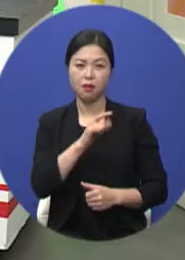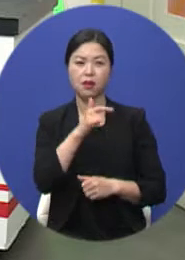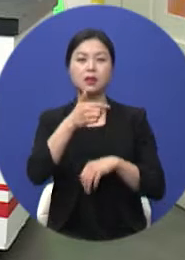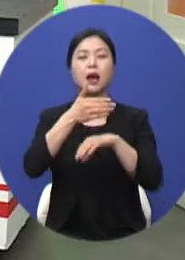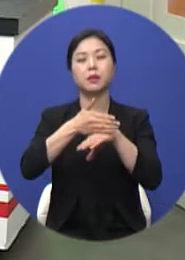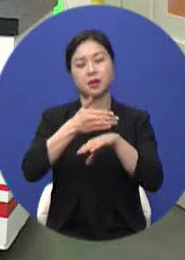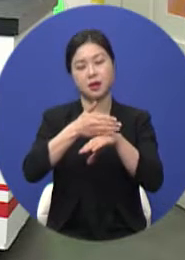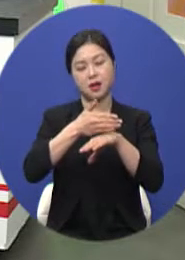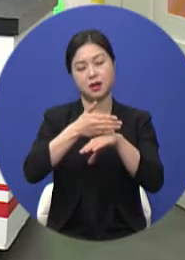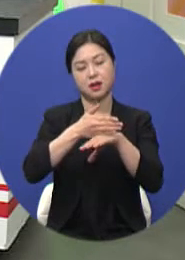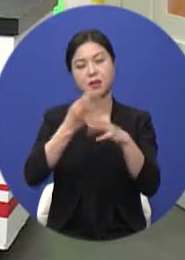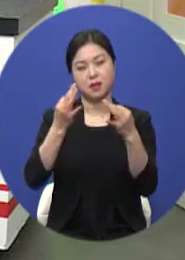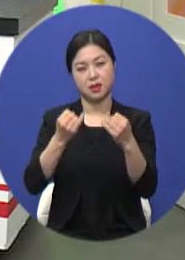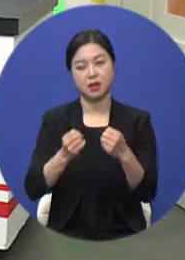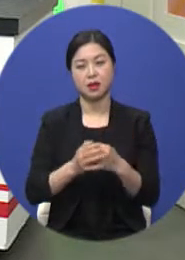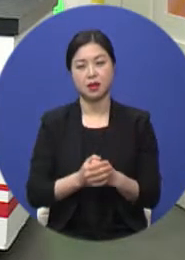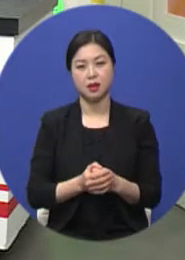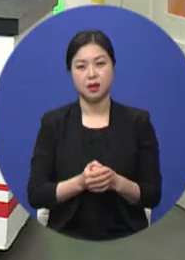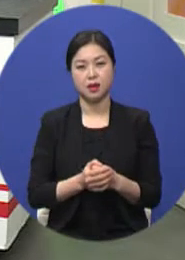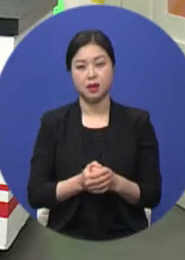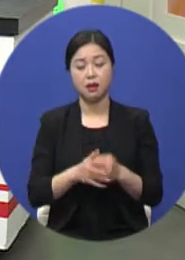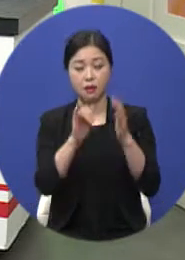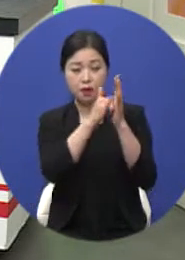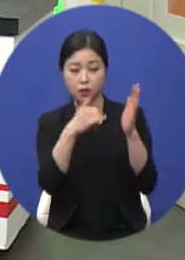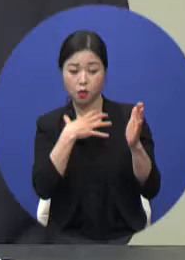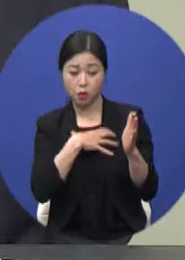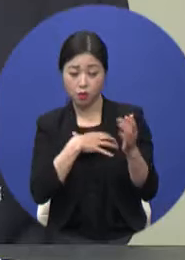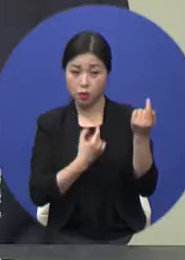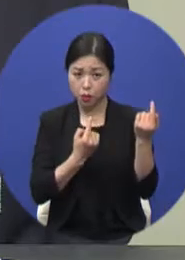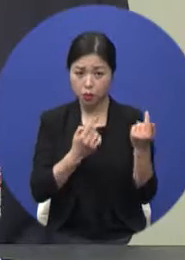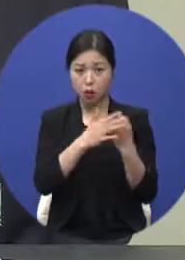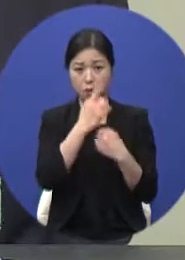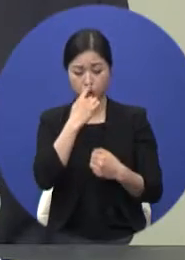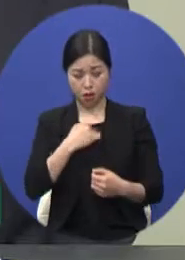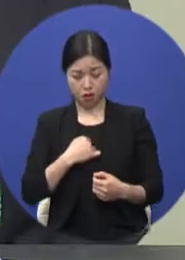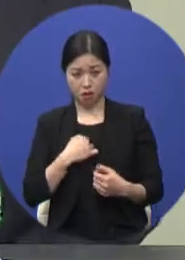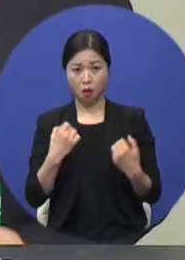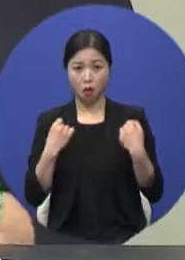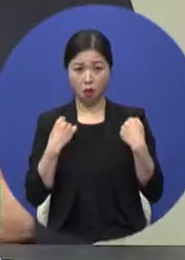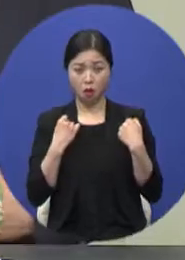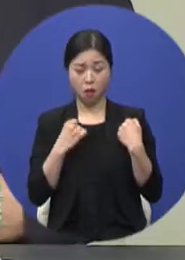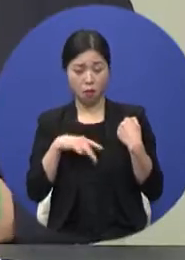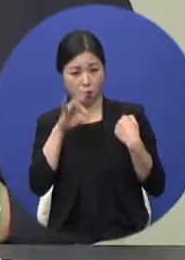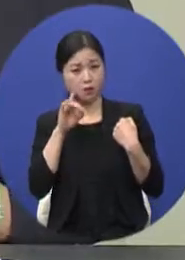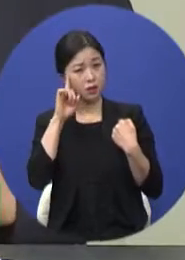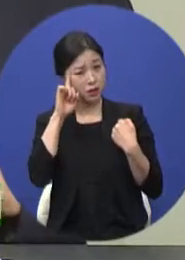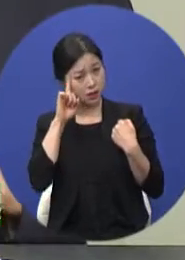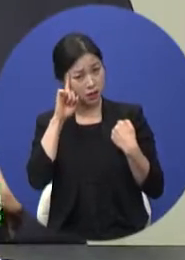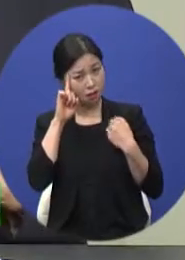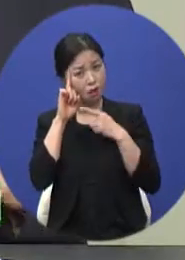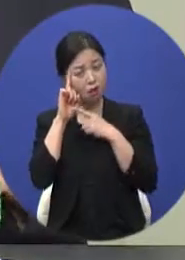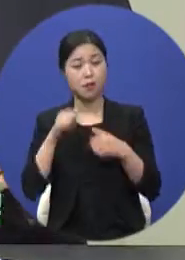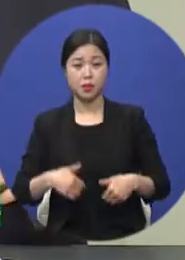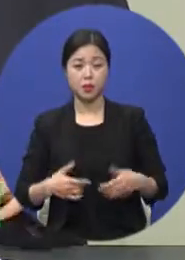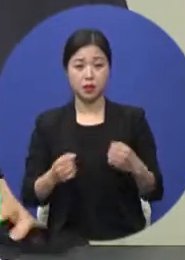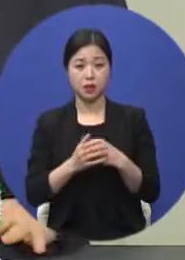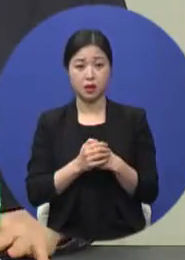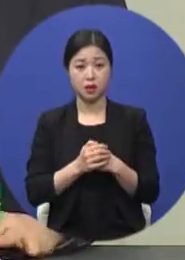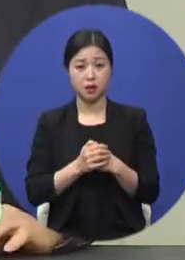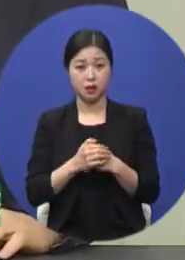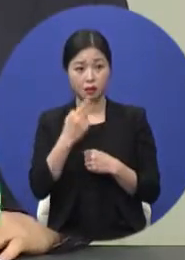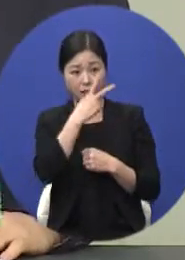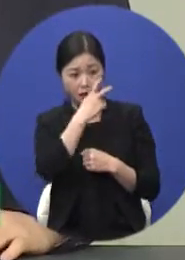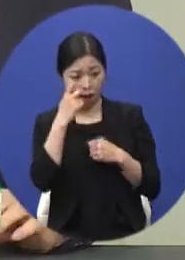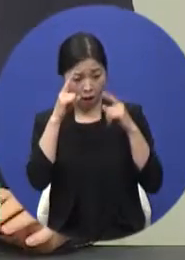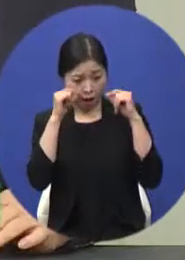감사하죠. 제가 보기에는 가족 걱정보다는 본인 네. 건강부터 먼저 챙기셔야 될 것 같아요. 그러니까 잠을 못 자면 사실